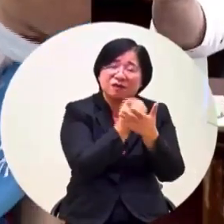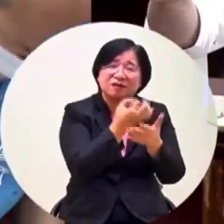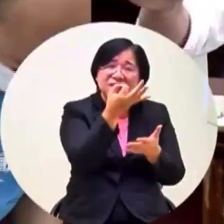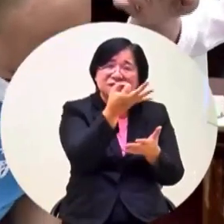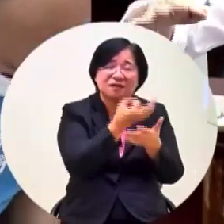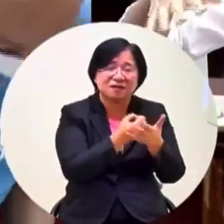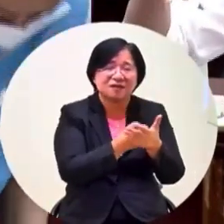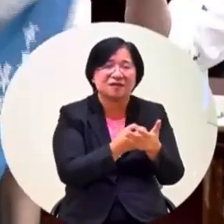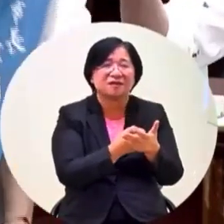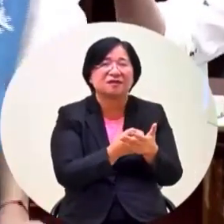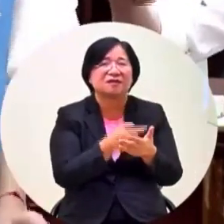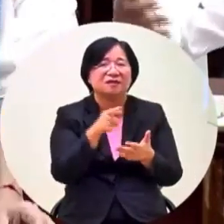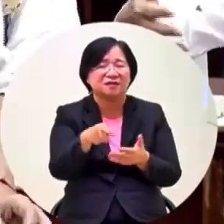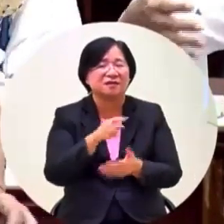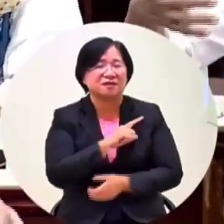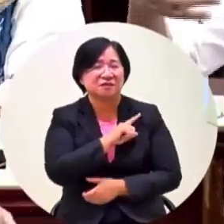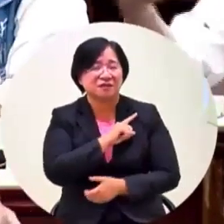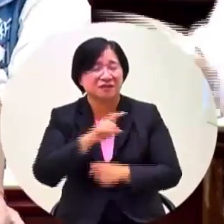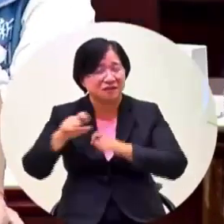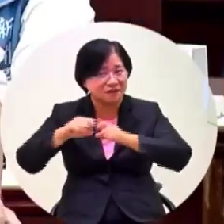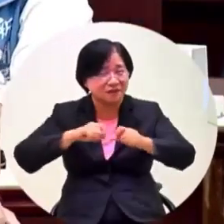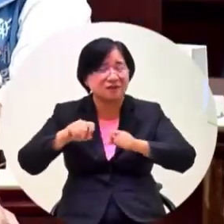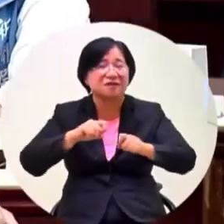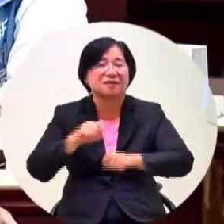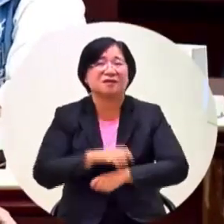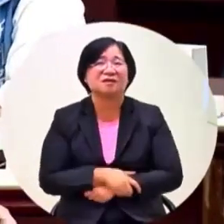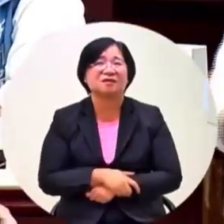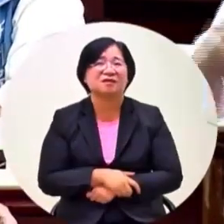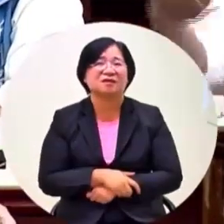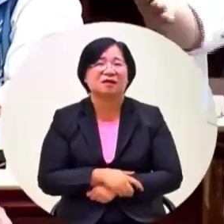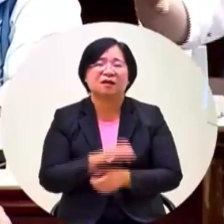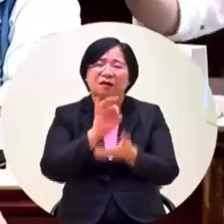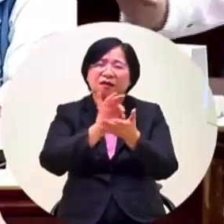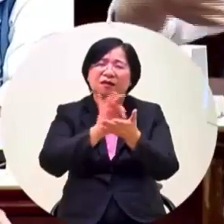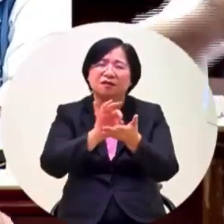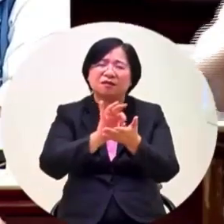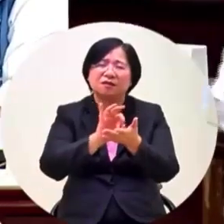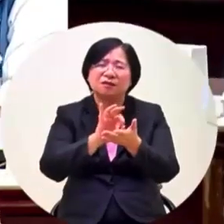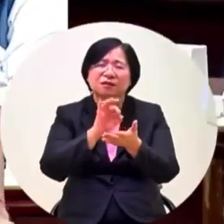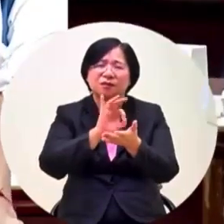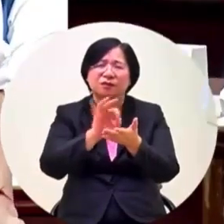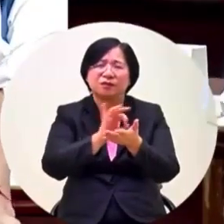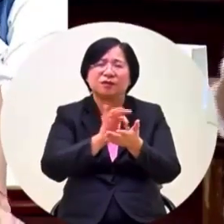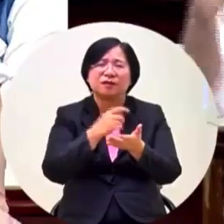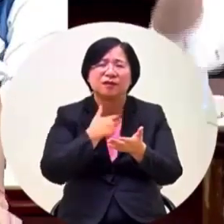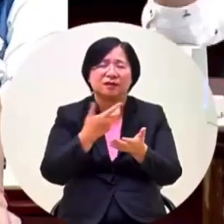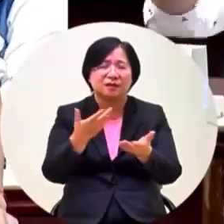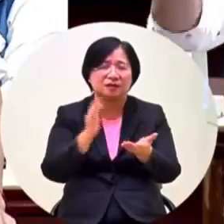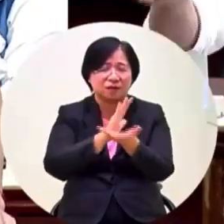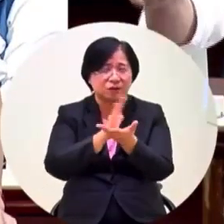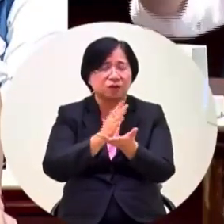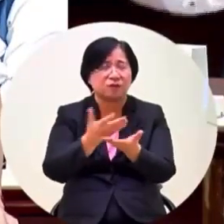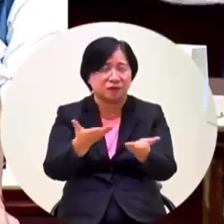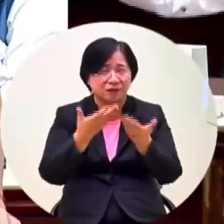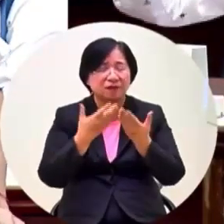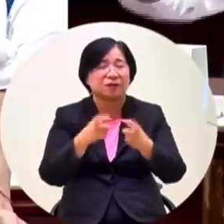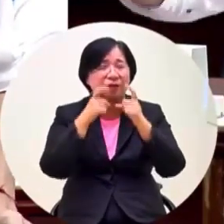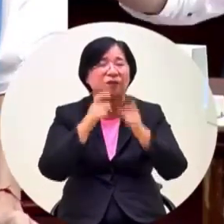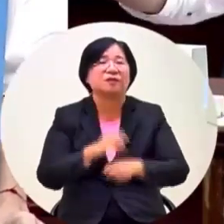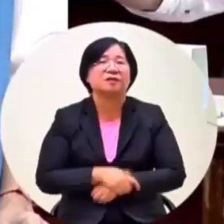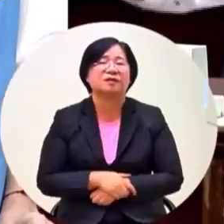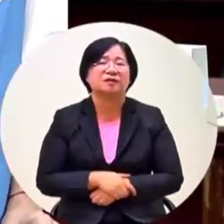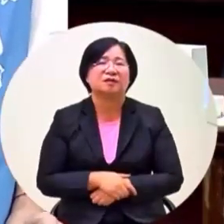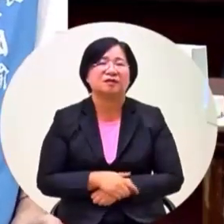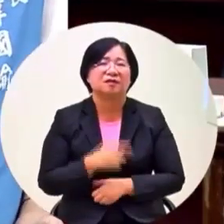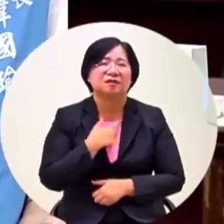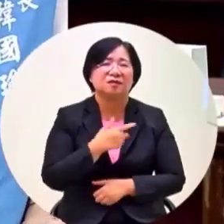支付，你们的计划，你们是怎么样使用？我希望你们给我书面给我，你们都没有，你们都用在大